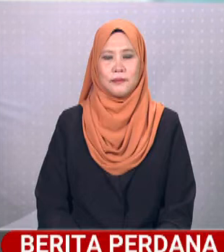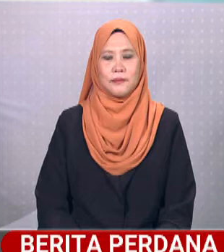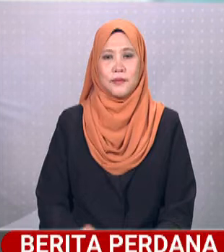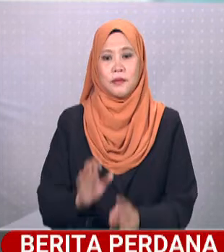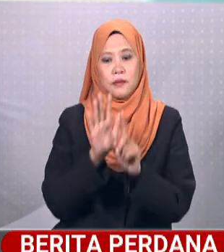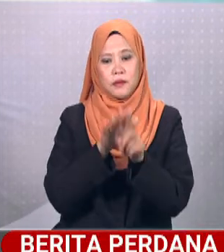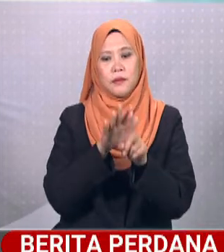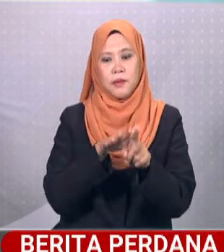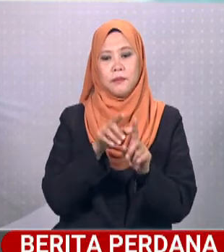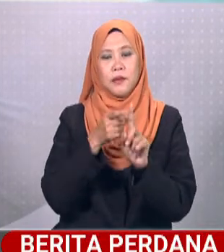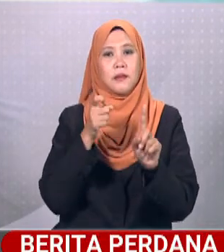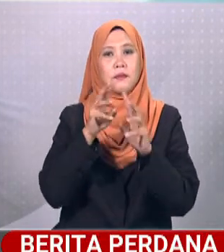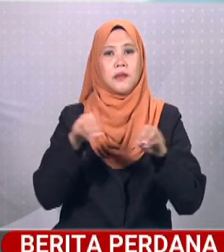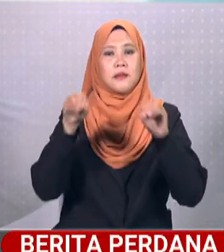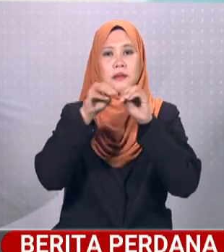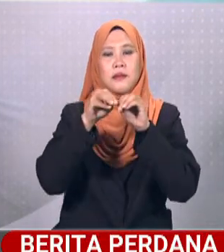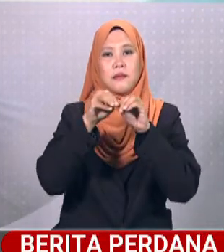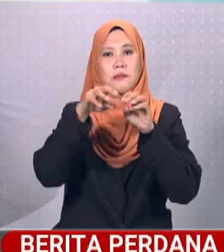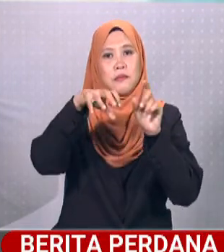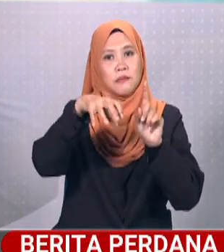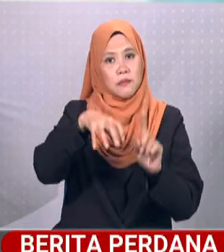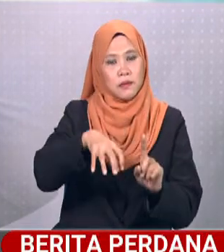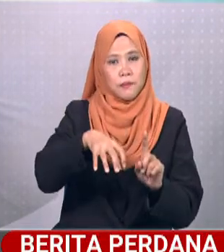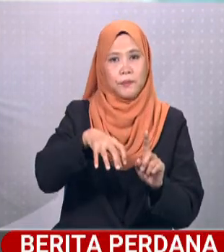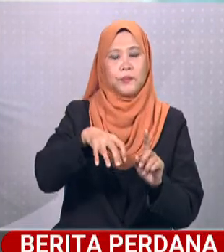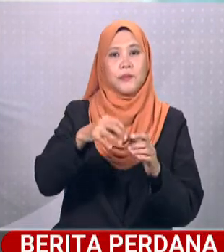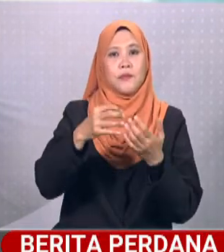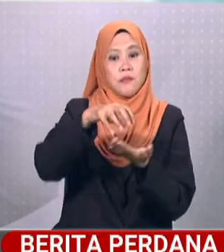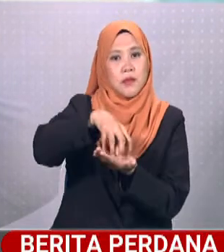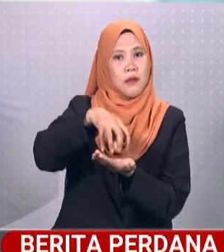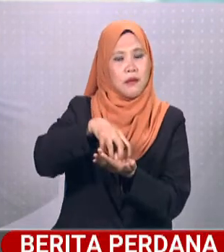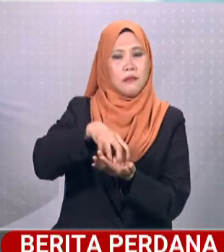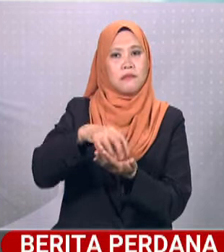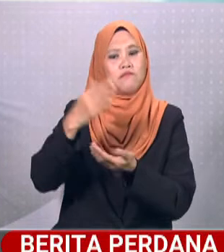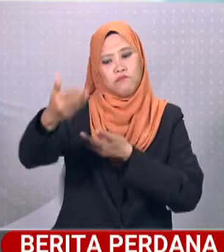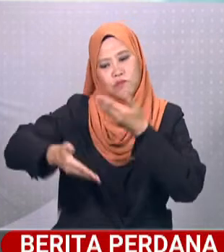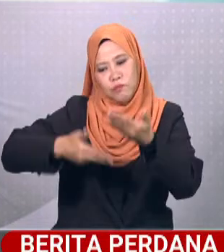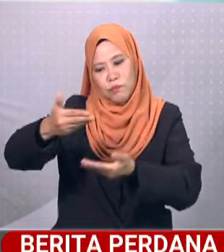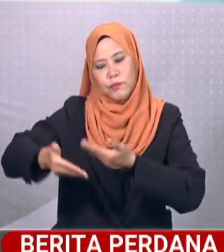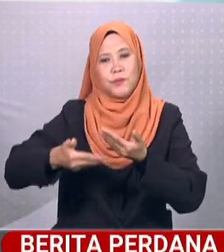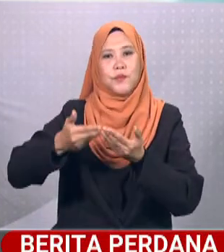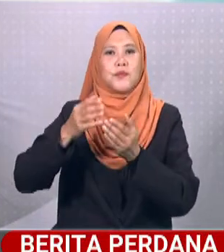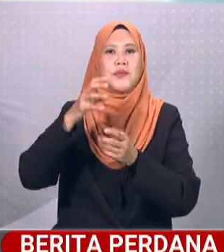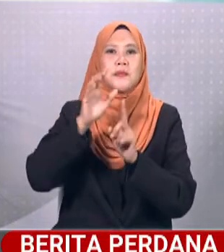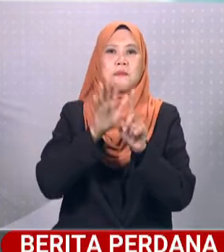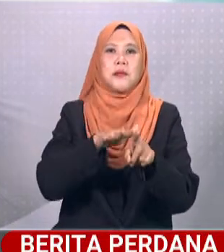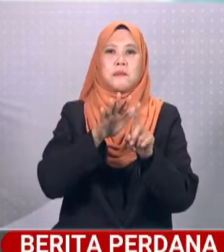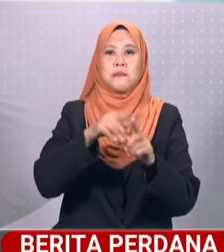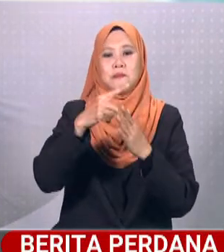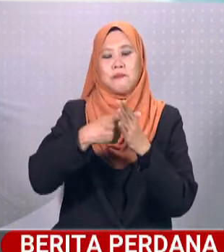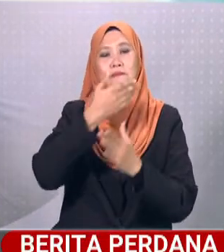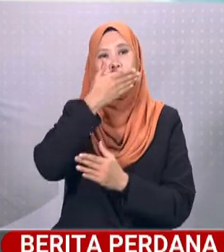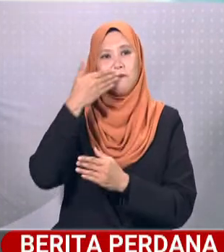Imam dari Masjid Abad Mekah Al-Hafiz Muhammad Sharif Muhammad Imrani sering dijemput menjadi imam pada bulan Ramadan di negara